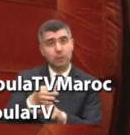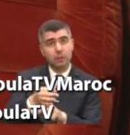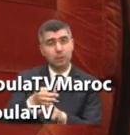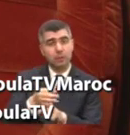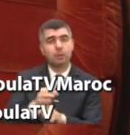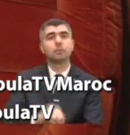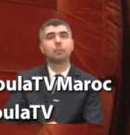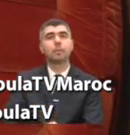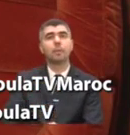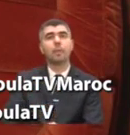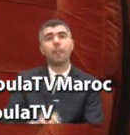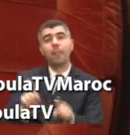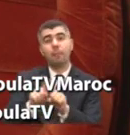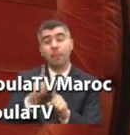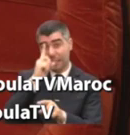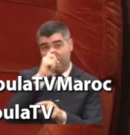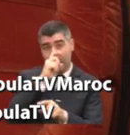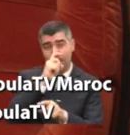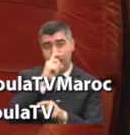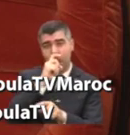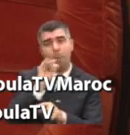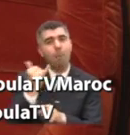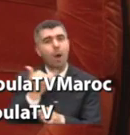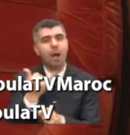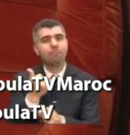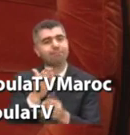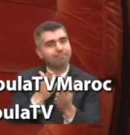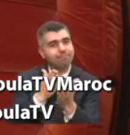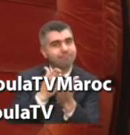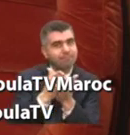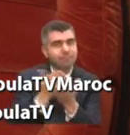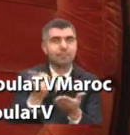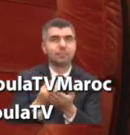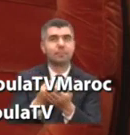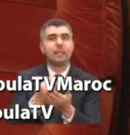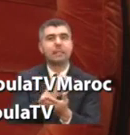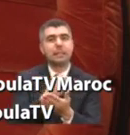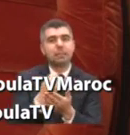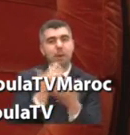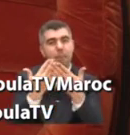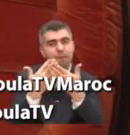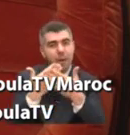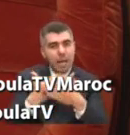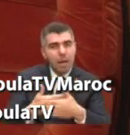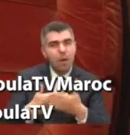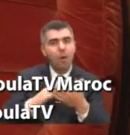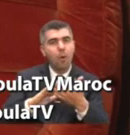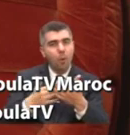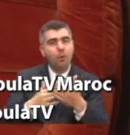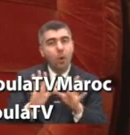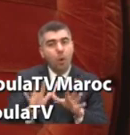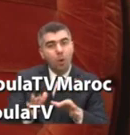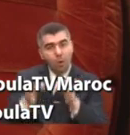اختيار، هذا اختيار صعب ولكن خصنا نديروه. علاش؟ لانه المستعجلات عليها ضغط كبير، والمنبع ديالو، المنبع